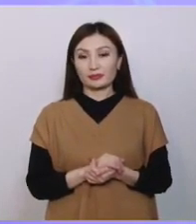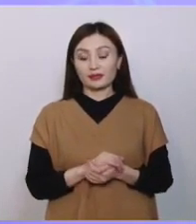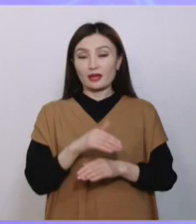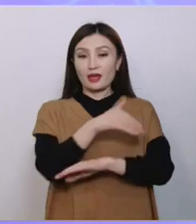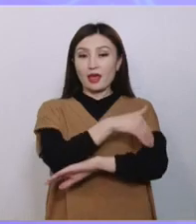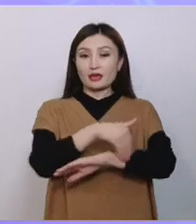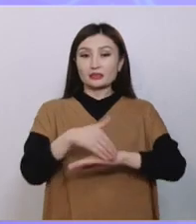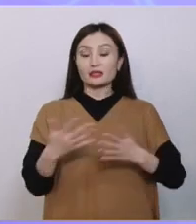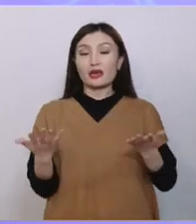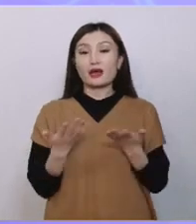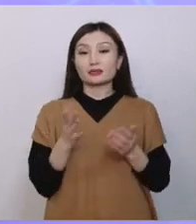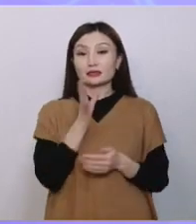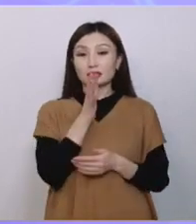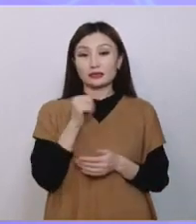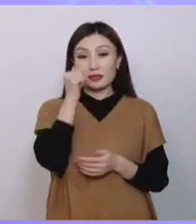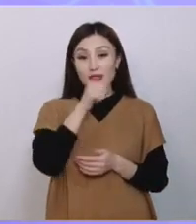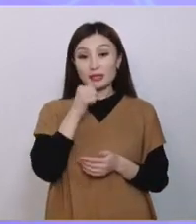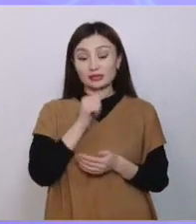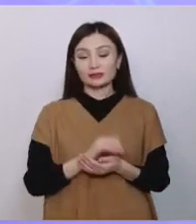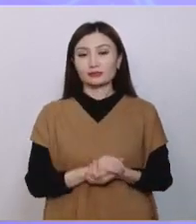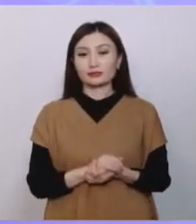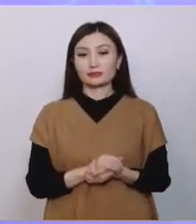Ешікте қайсы мезгіл?